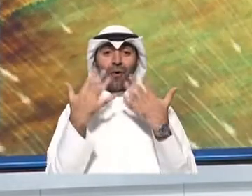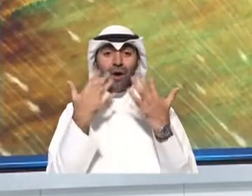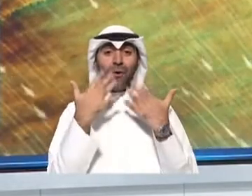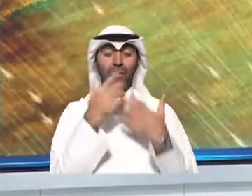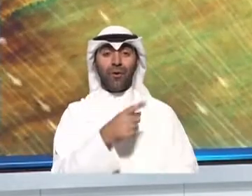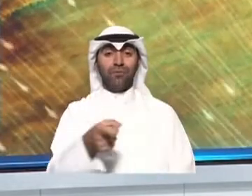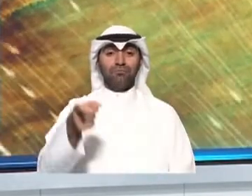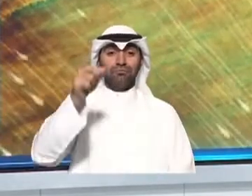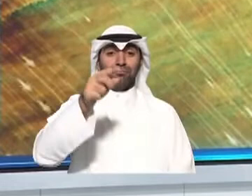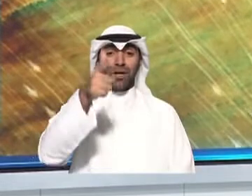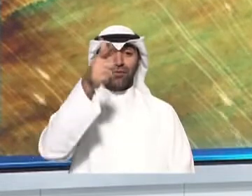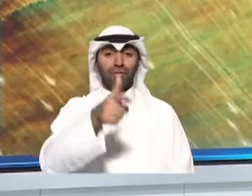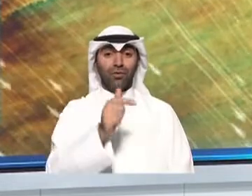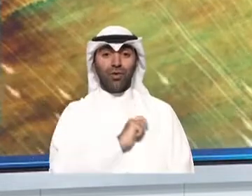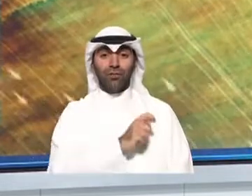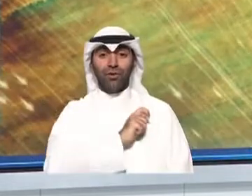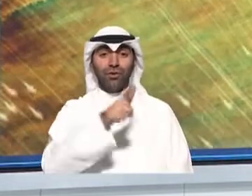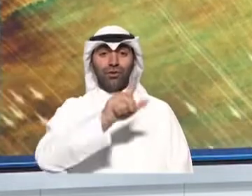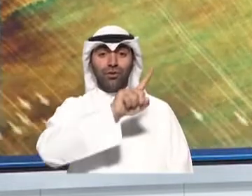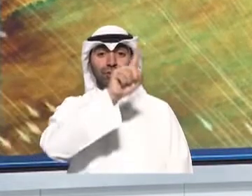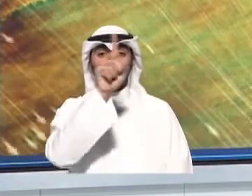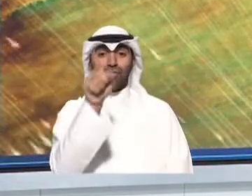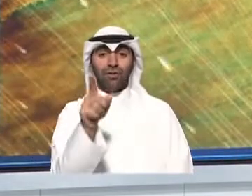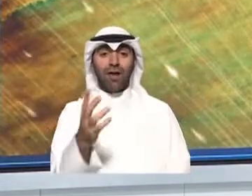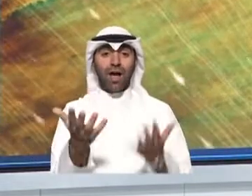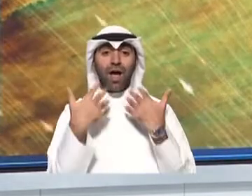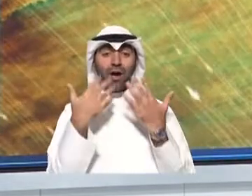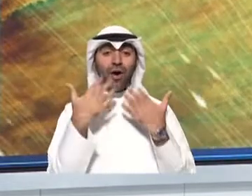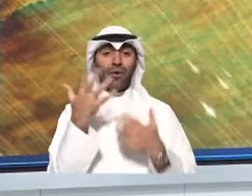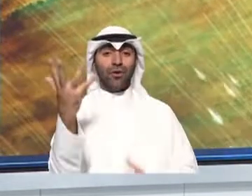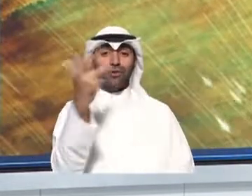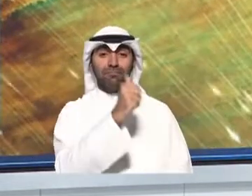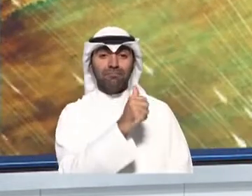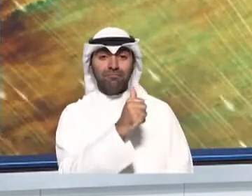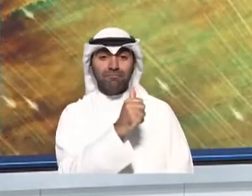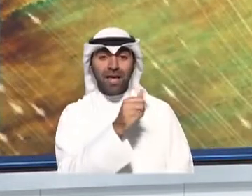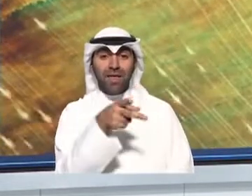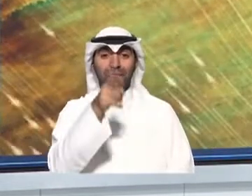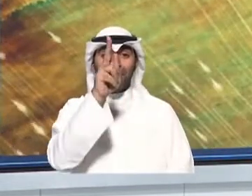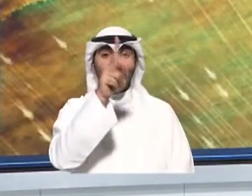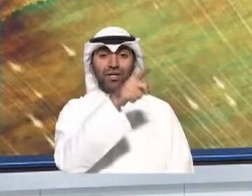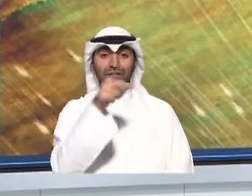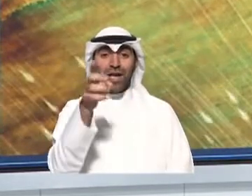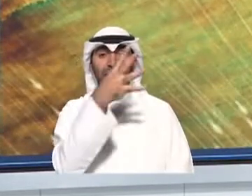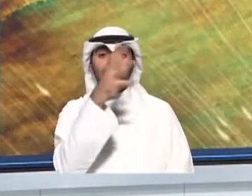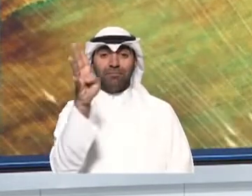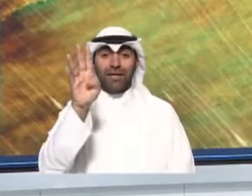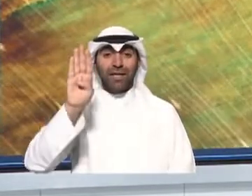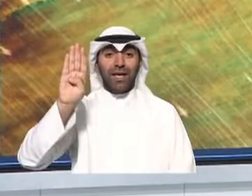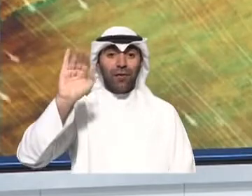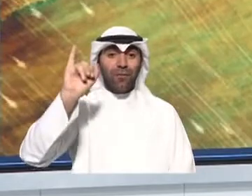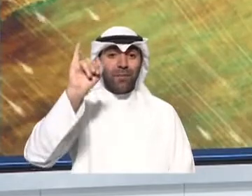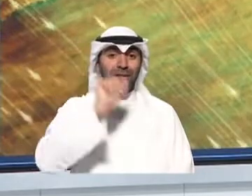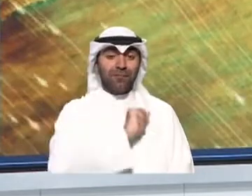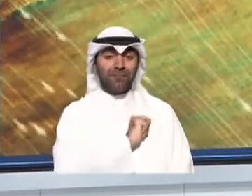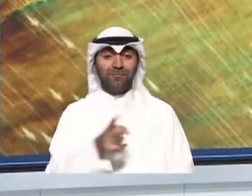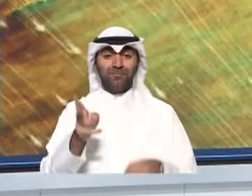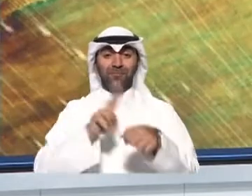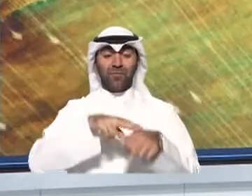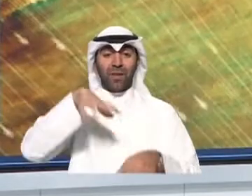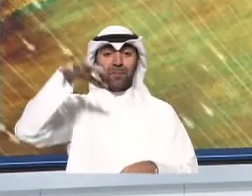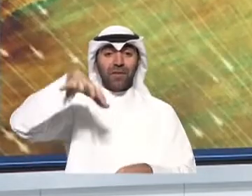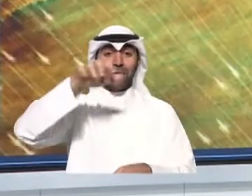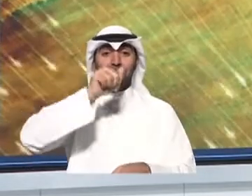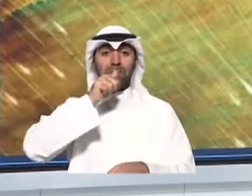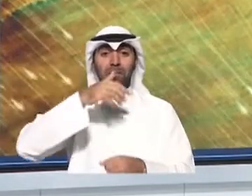إلى معتدل السرعة على المناطق الساحلية وداخل البحر، لكن أيضا متوقع هبات الهواء أحيانا على هذه المناطق، ومع هبات الهواء